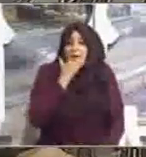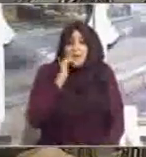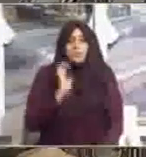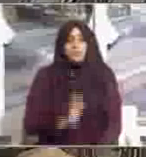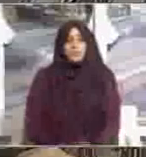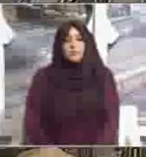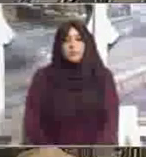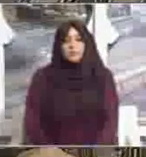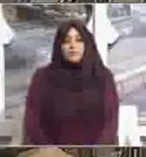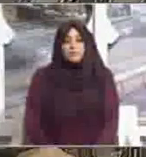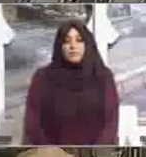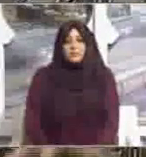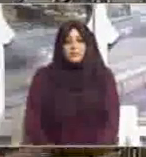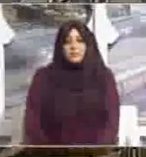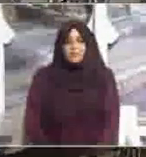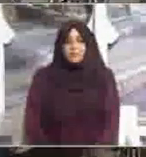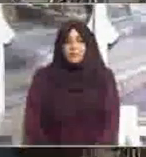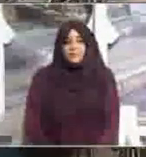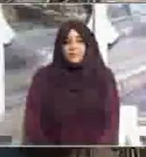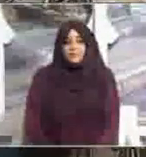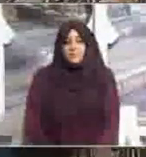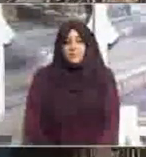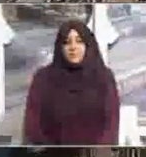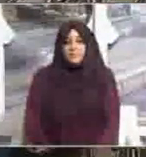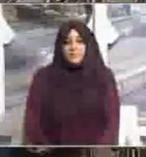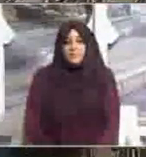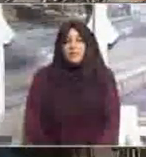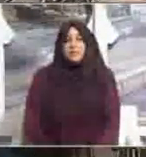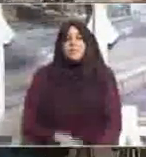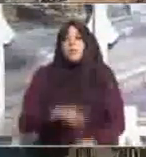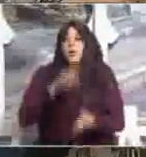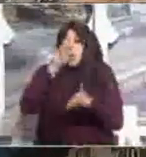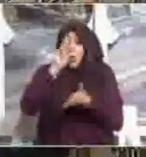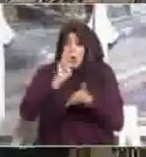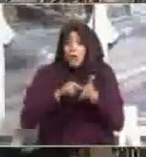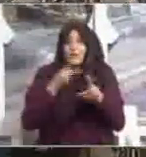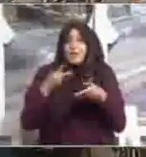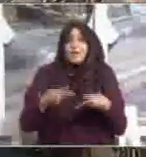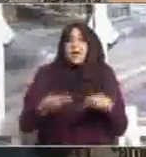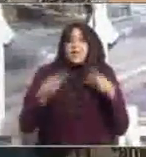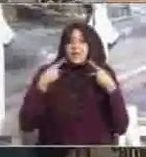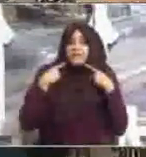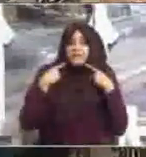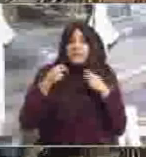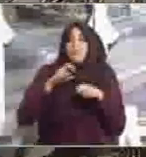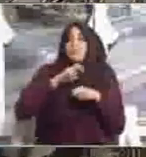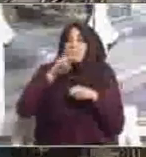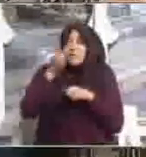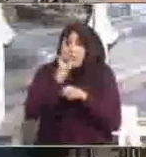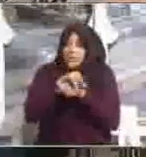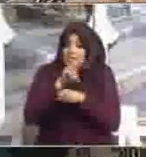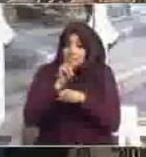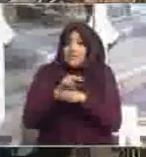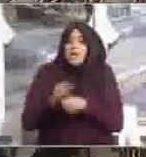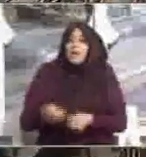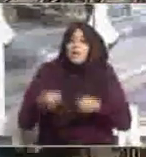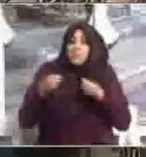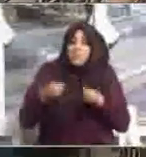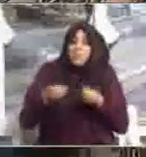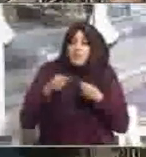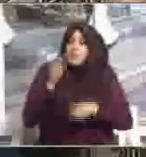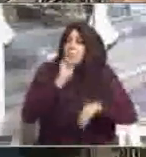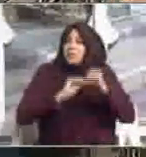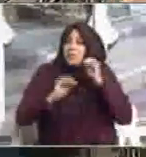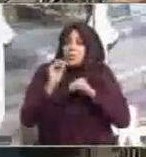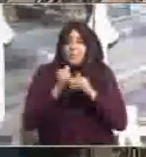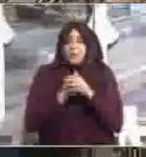سامحيني سامحيني. ويعاود كما نقولوا حياه جديده ويعود يجي ليها ويزورها ويقضي لها ويقوم